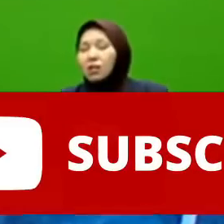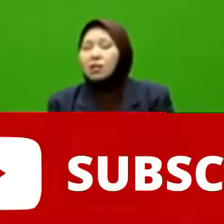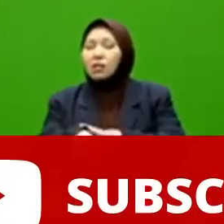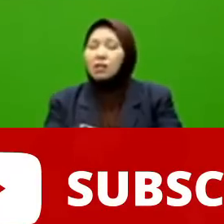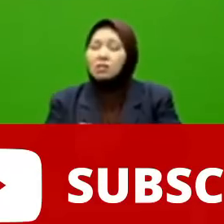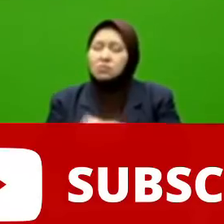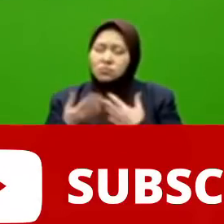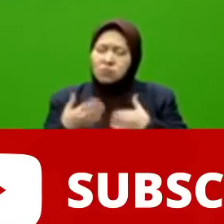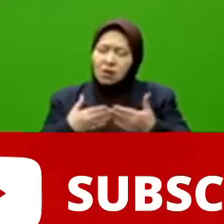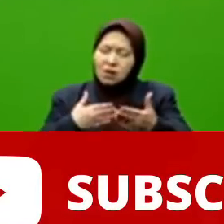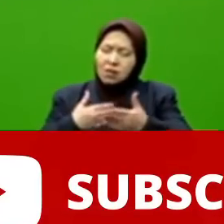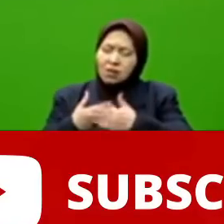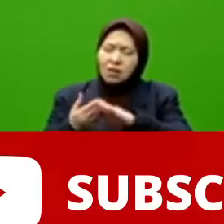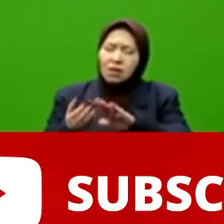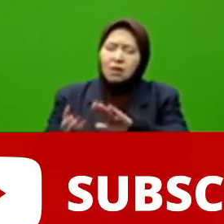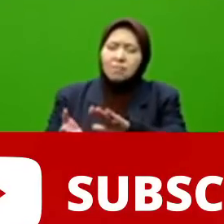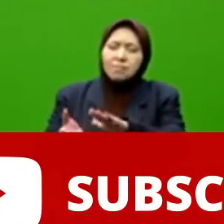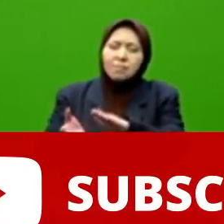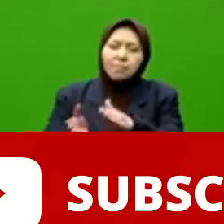ajalnya,